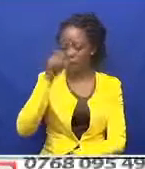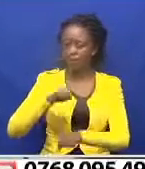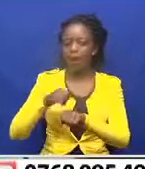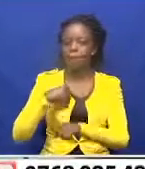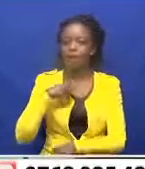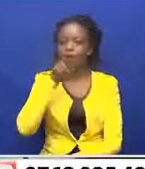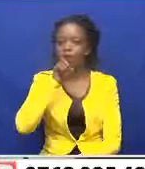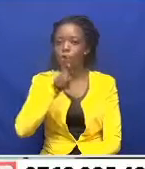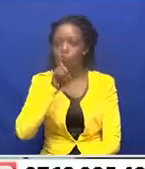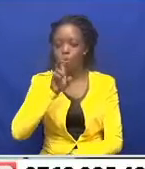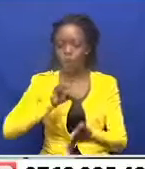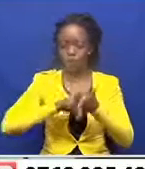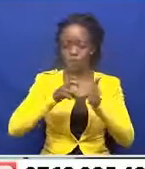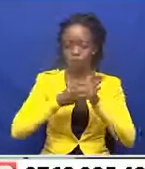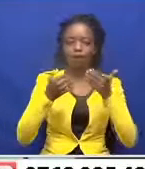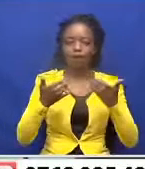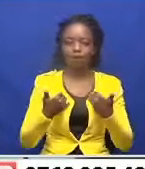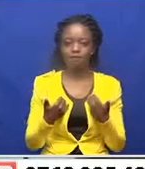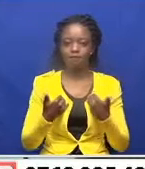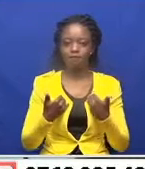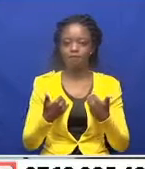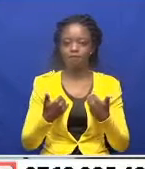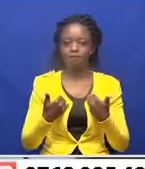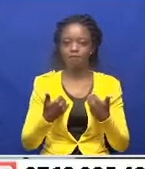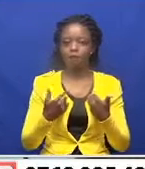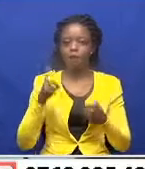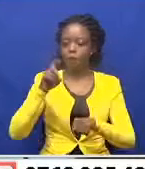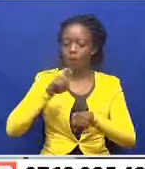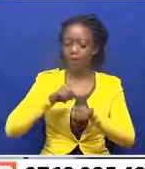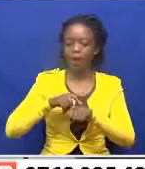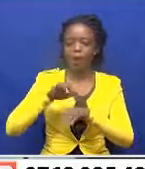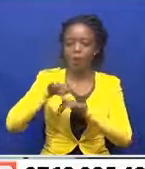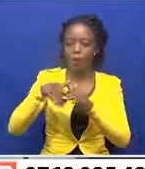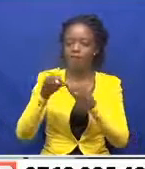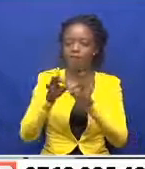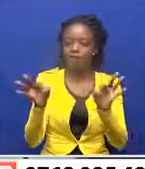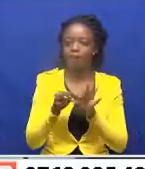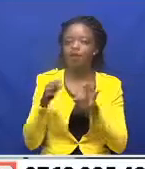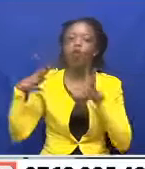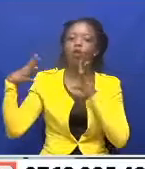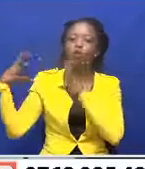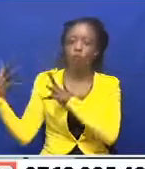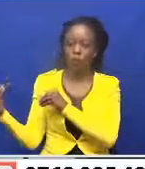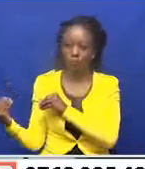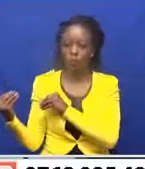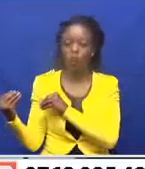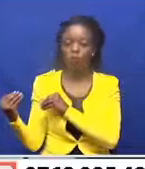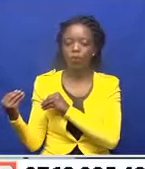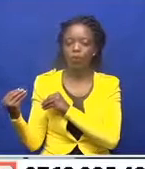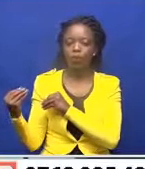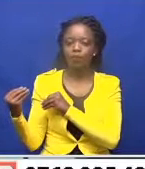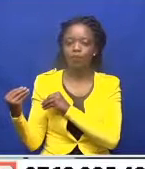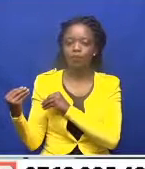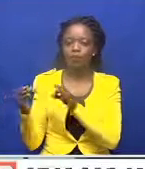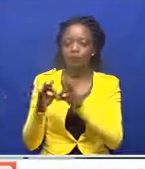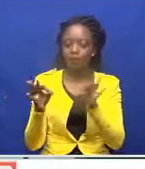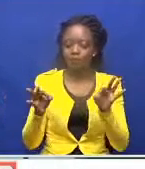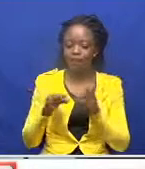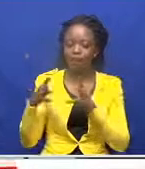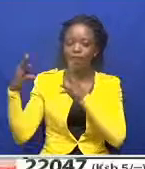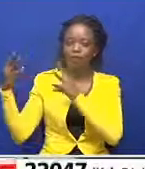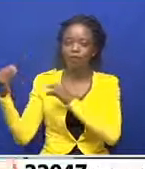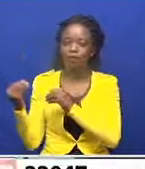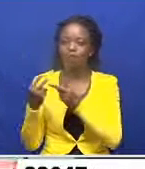na wakati moja hatukuwa karibu sisi wote kama familia, tulikuwa tumeenda